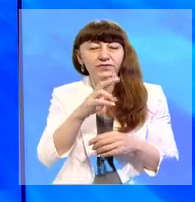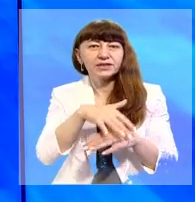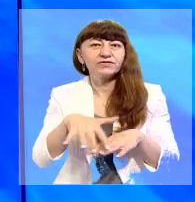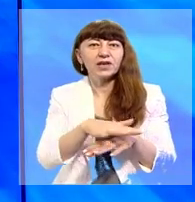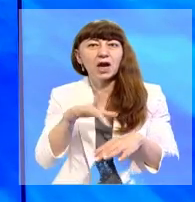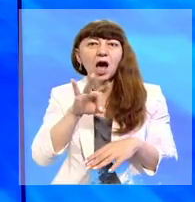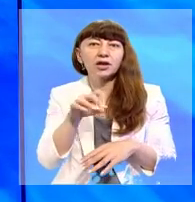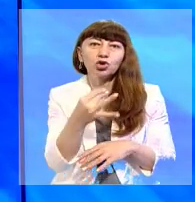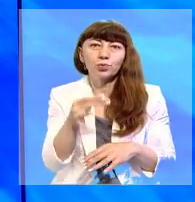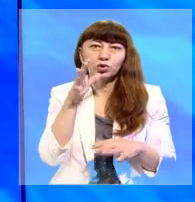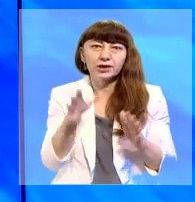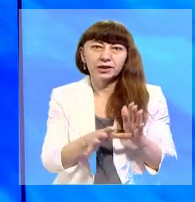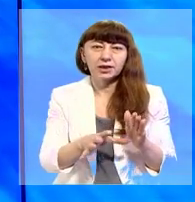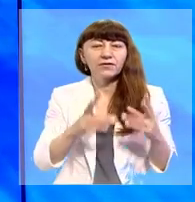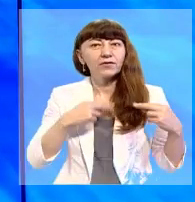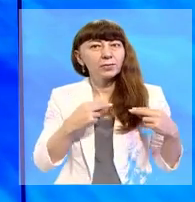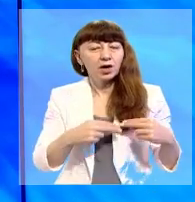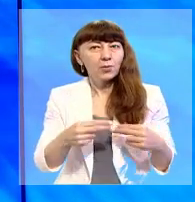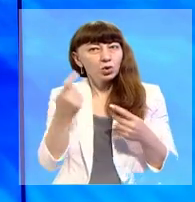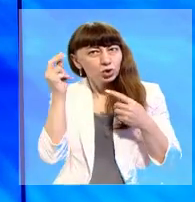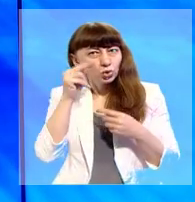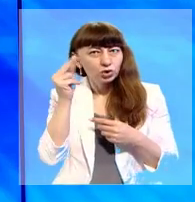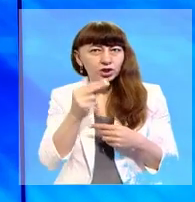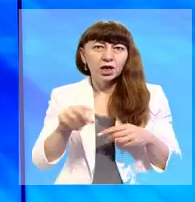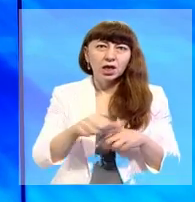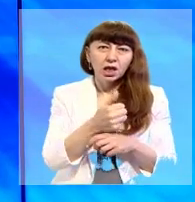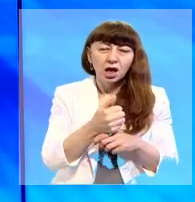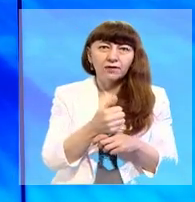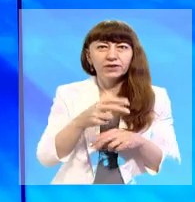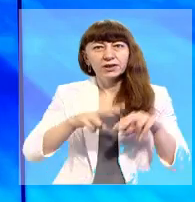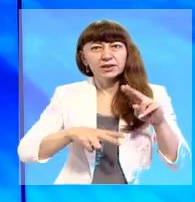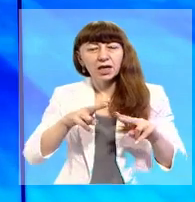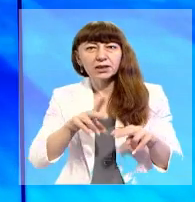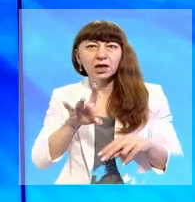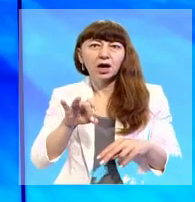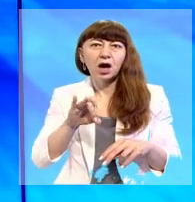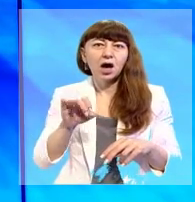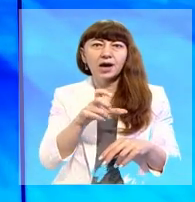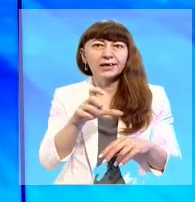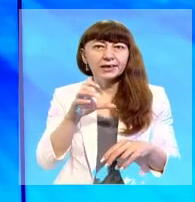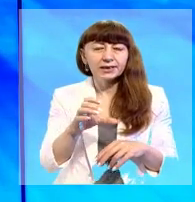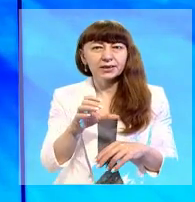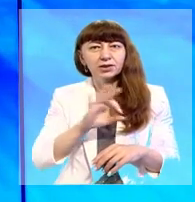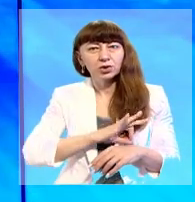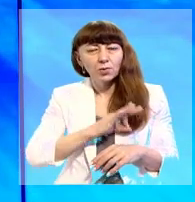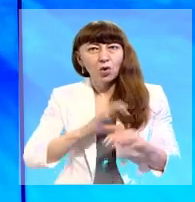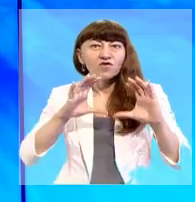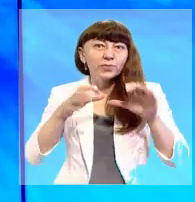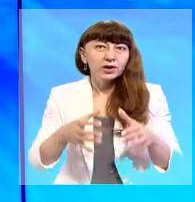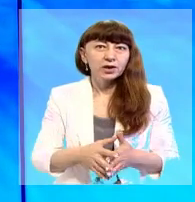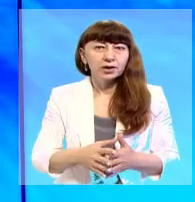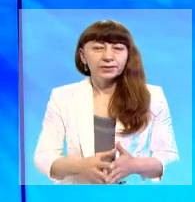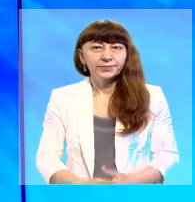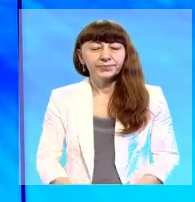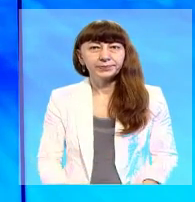атомной энергетики. В рамках этой работы были изучены передовые технологии и методы строительства АЭС, их эксплуатации от мировых поставщиков